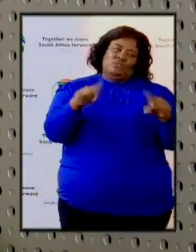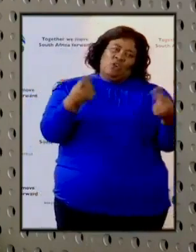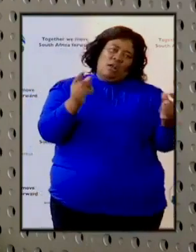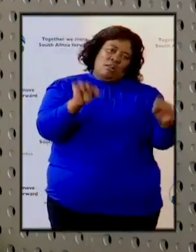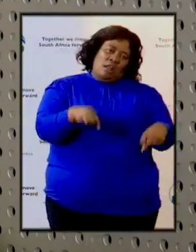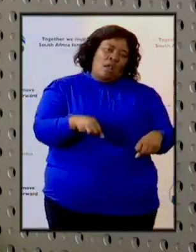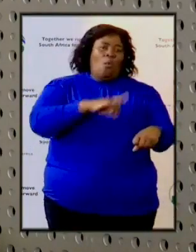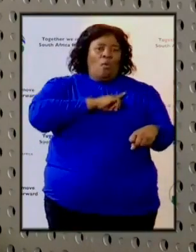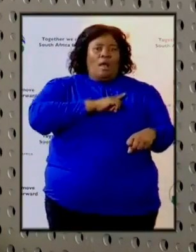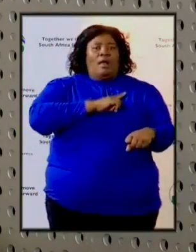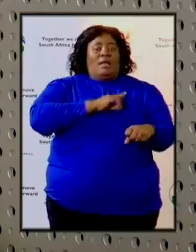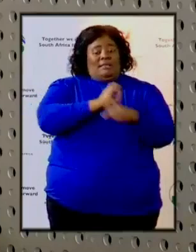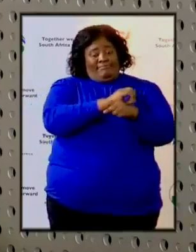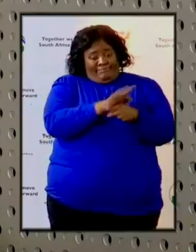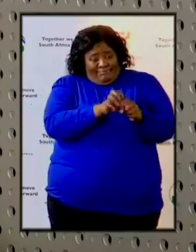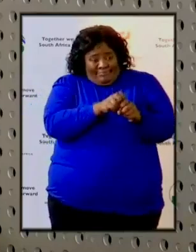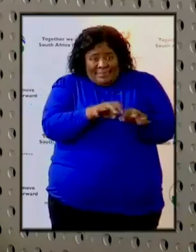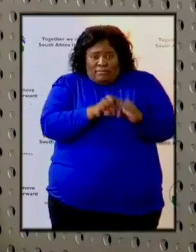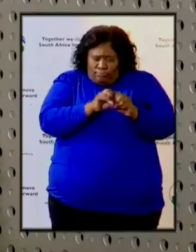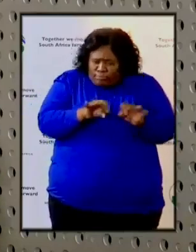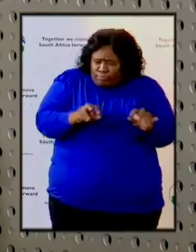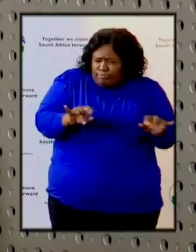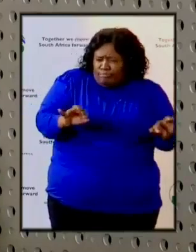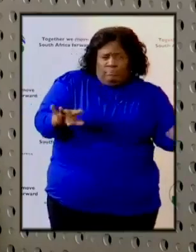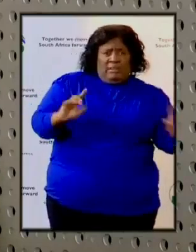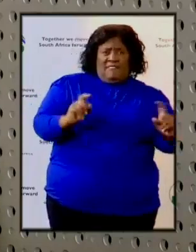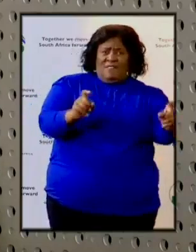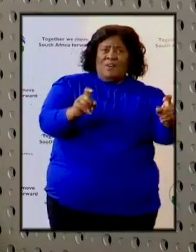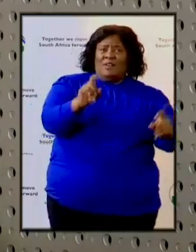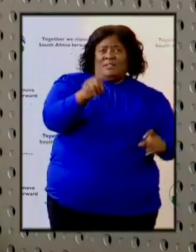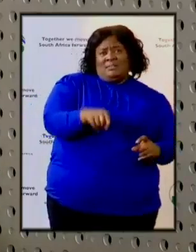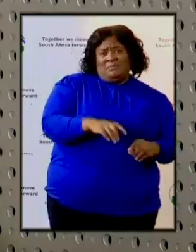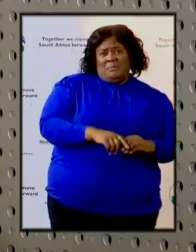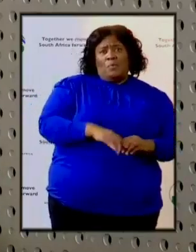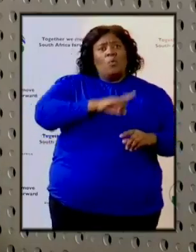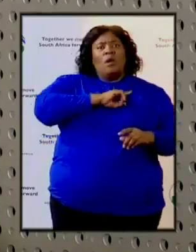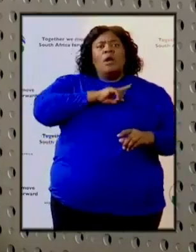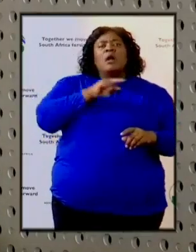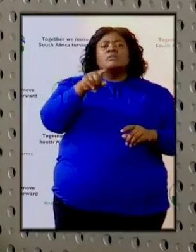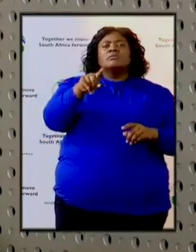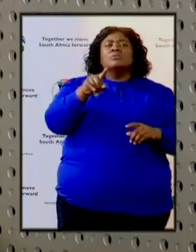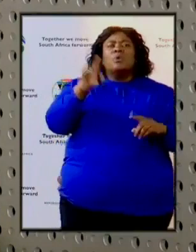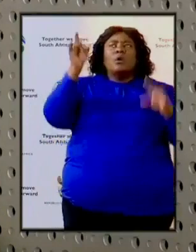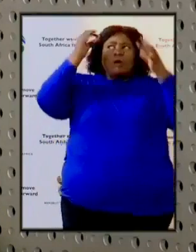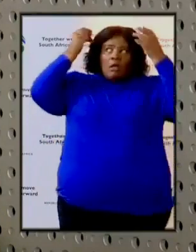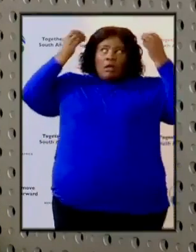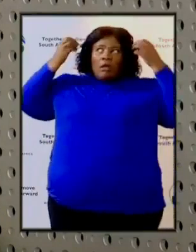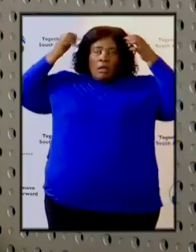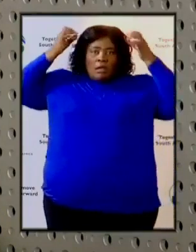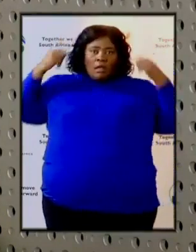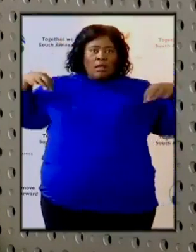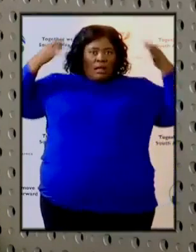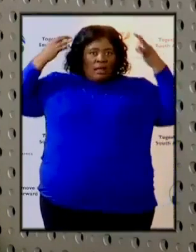igciwane lingabhebhetheka ngoba asikwazi ukuthi mawuyokwenza inwele. Awukwazi ukuthi lo muntu okwenzayo